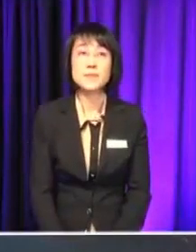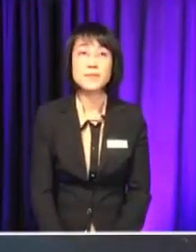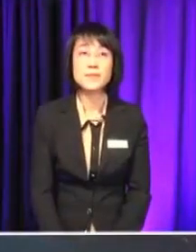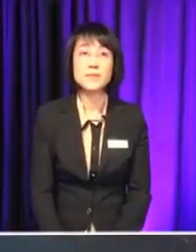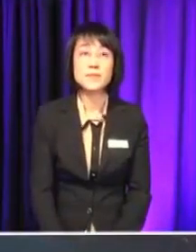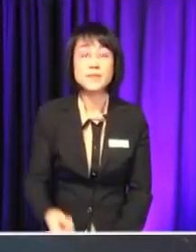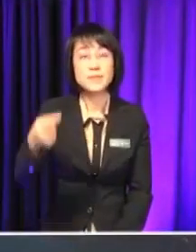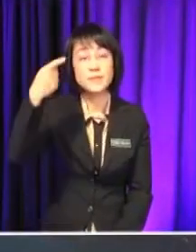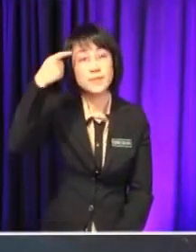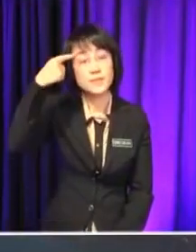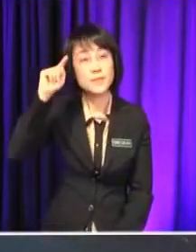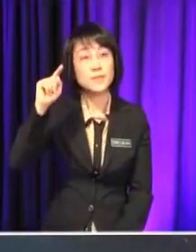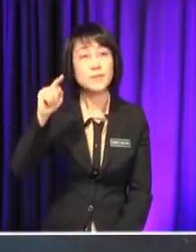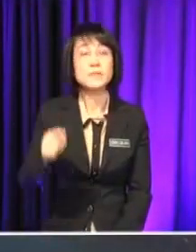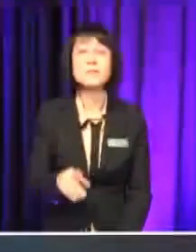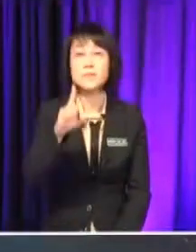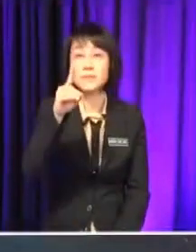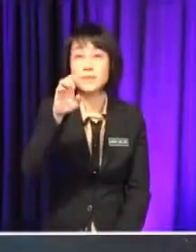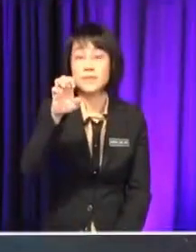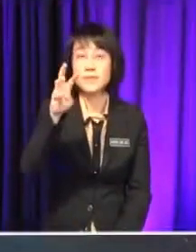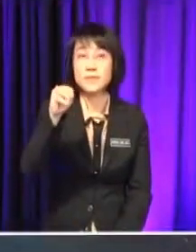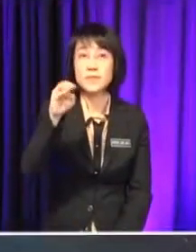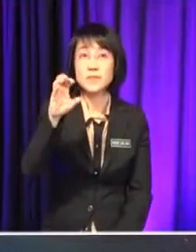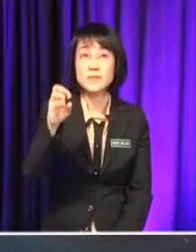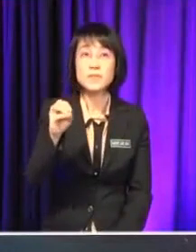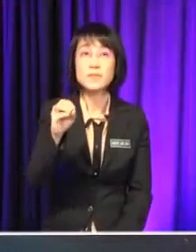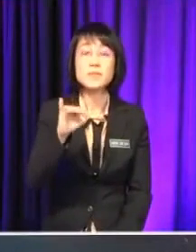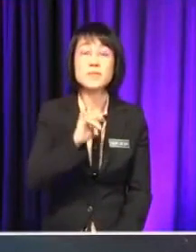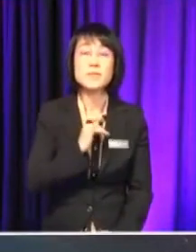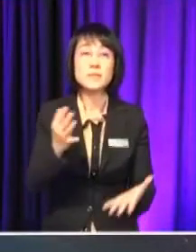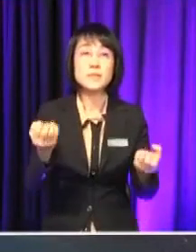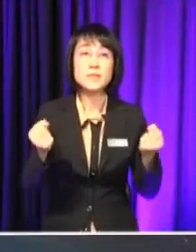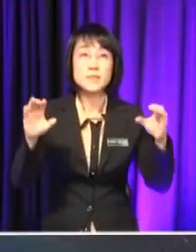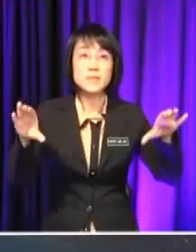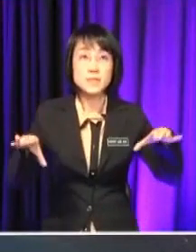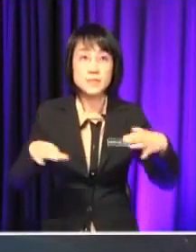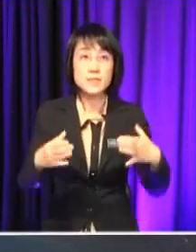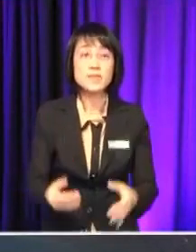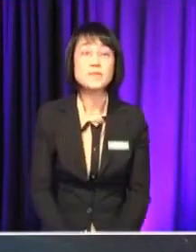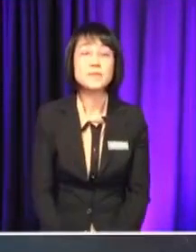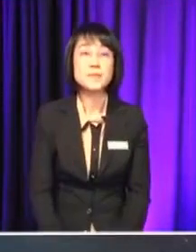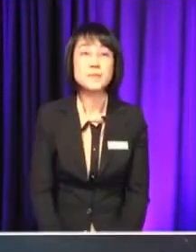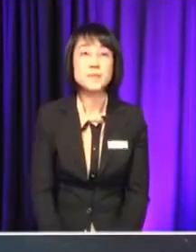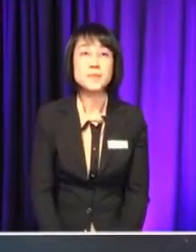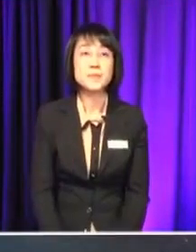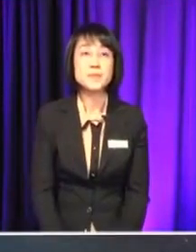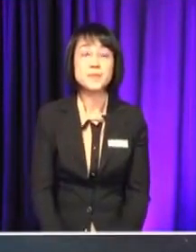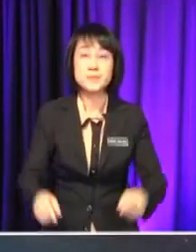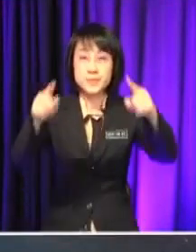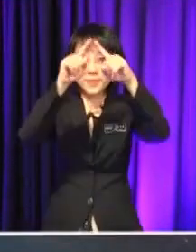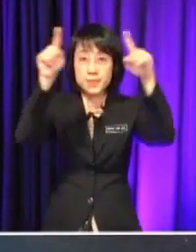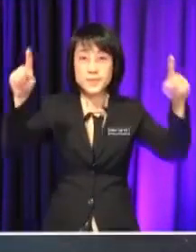demo yang saya nak buat pada papan eh sqlt yang saya sediakan ini